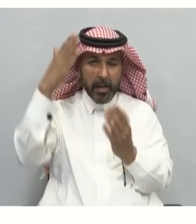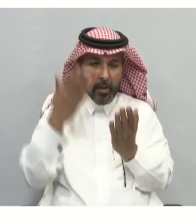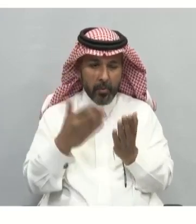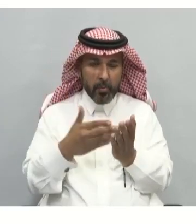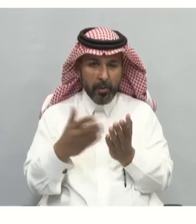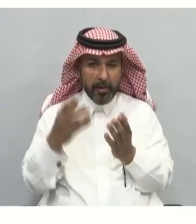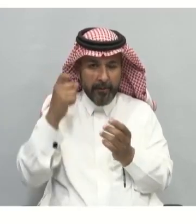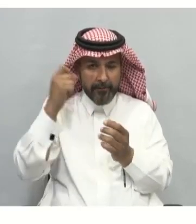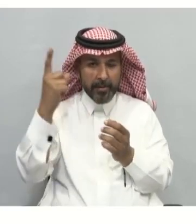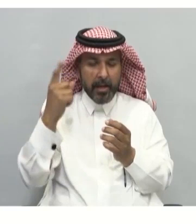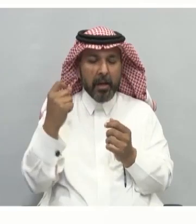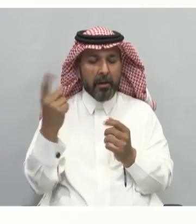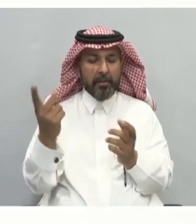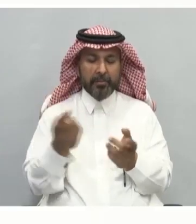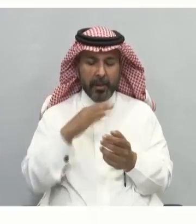البخاري